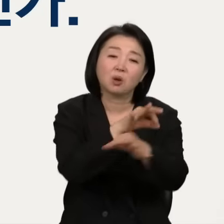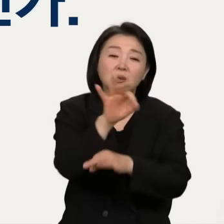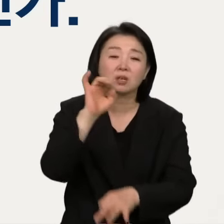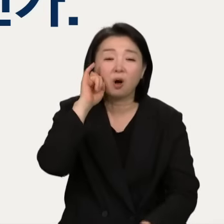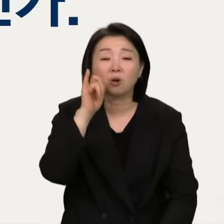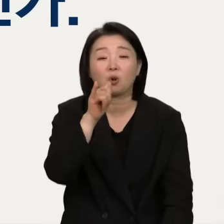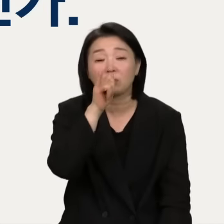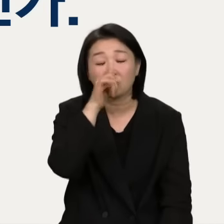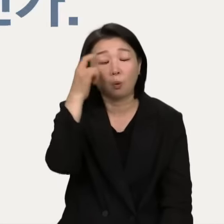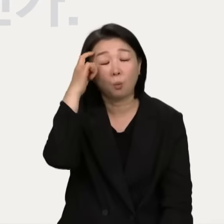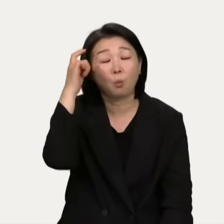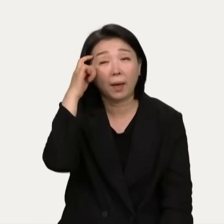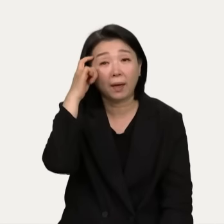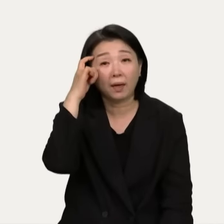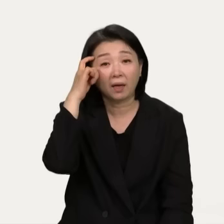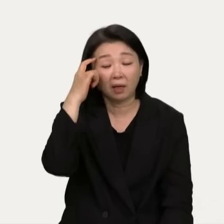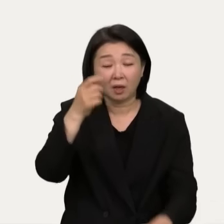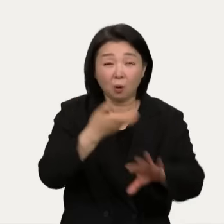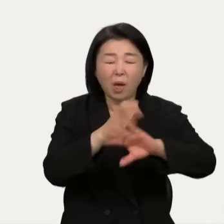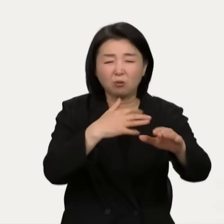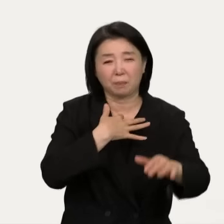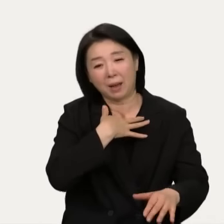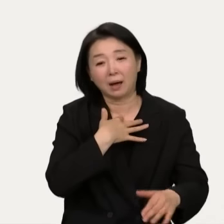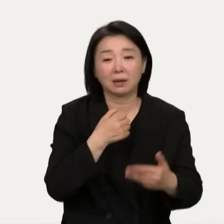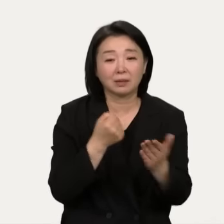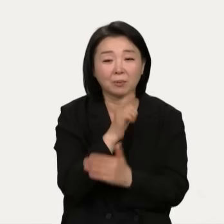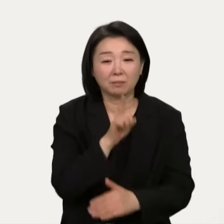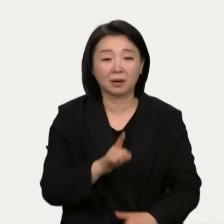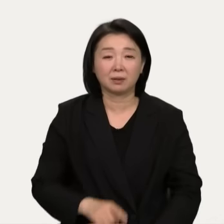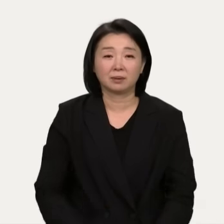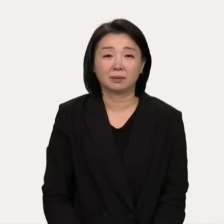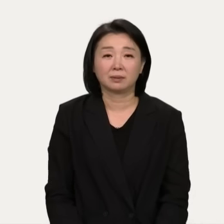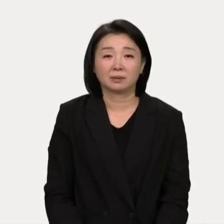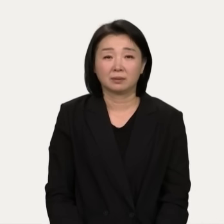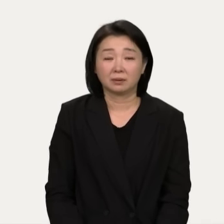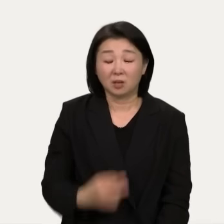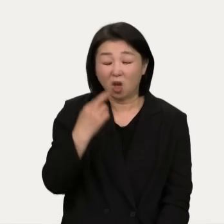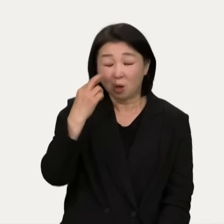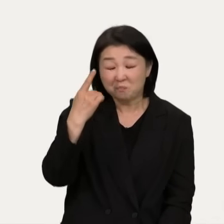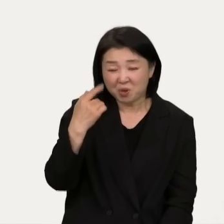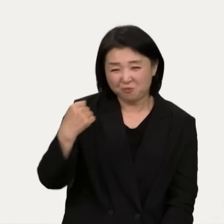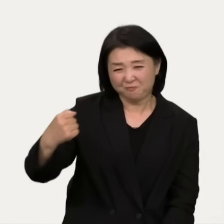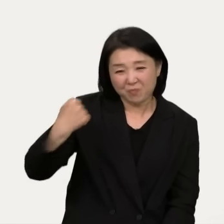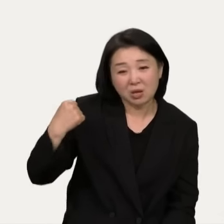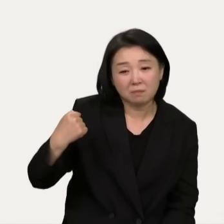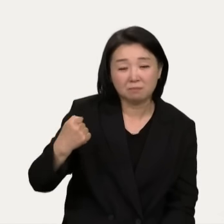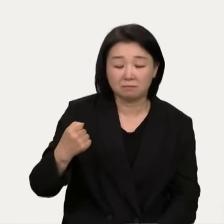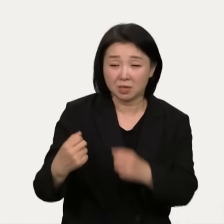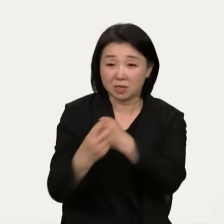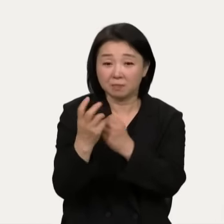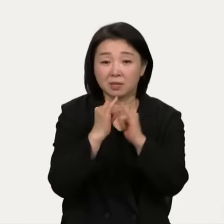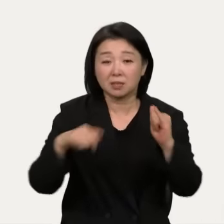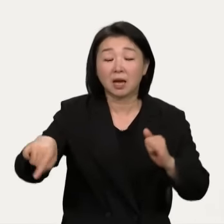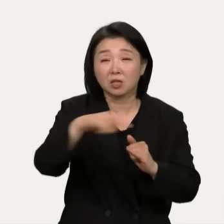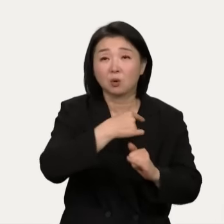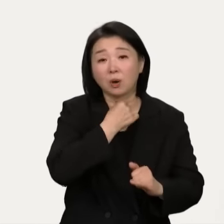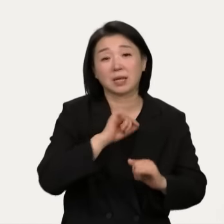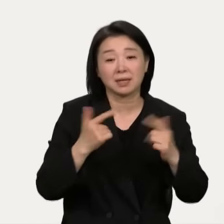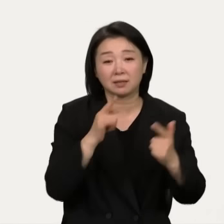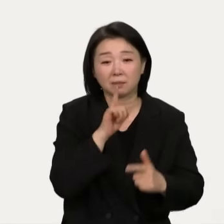어려움을 겪는 이유는 바로 외국인 혐오 때문이라고 말했습니다 미국을 부강하게 만든 이민자들을 이들은 원치